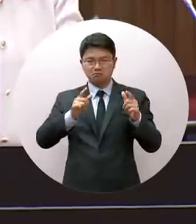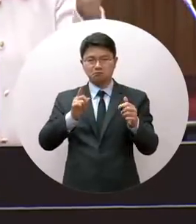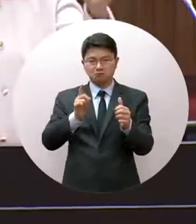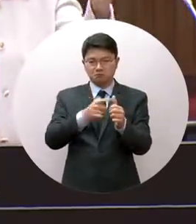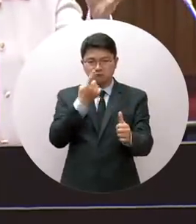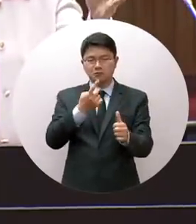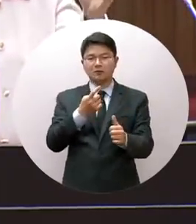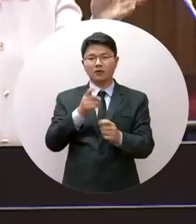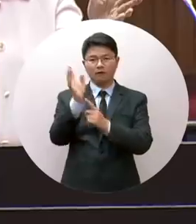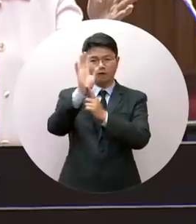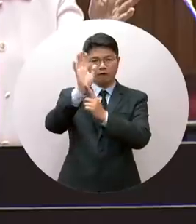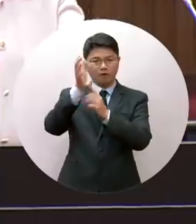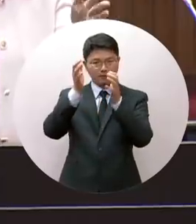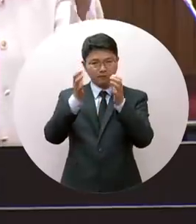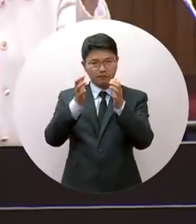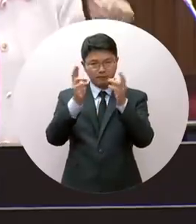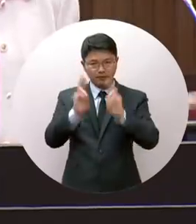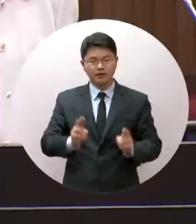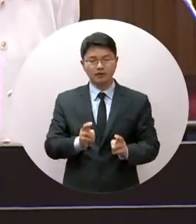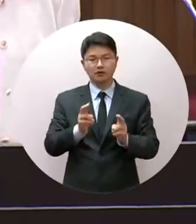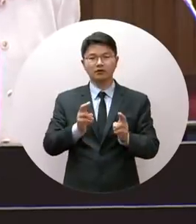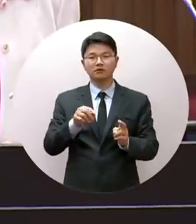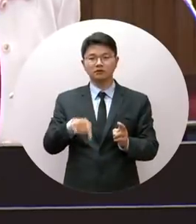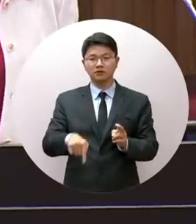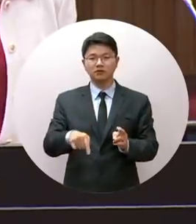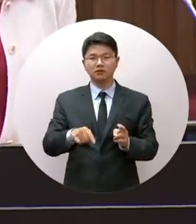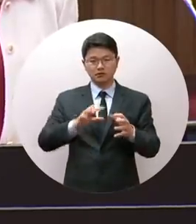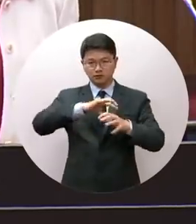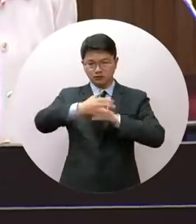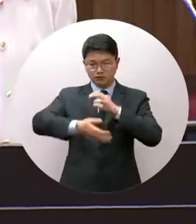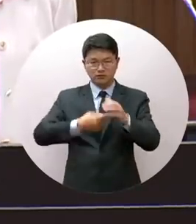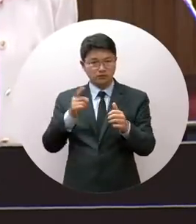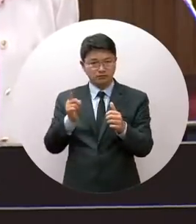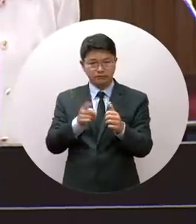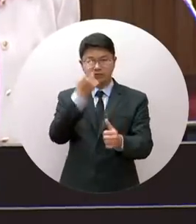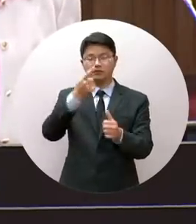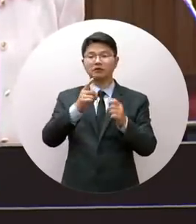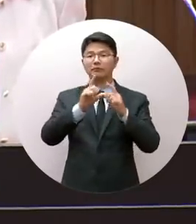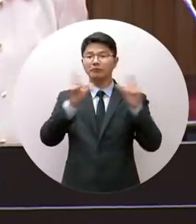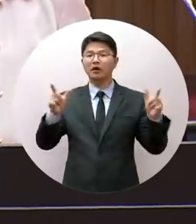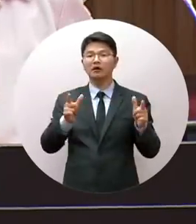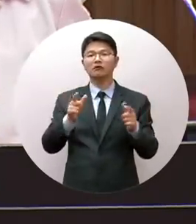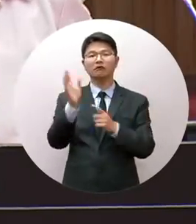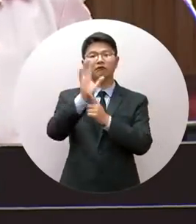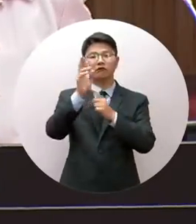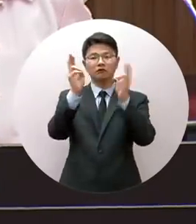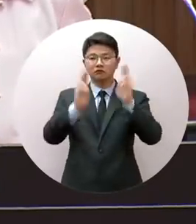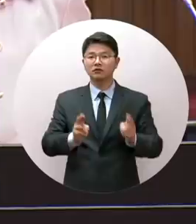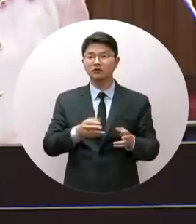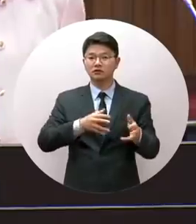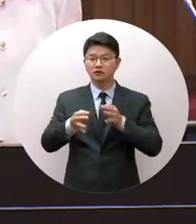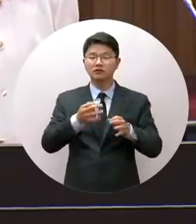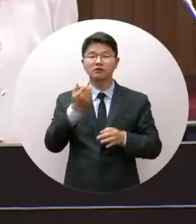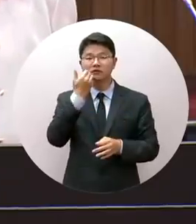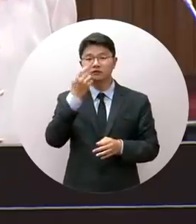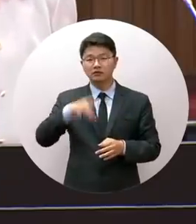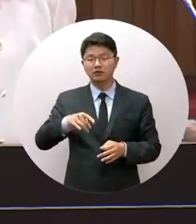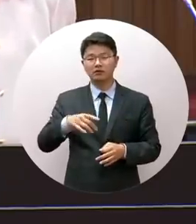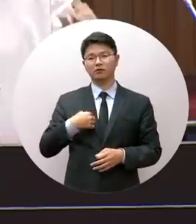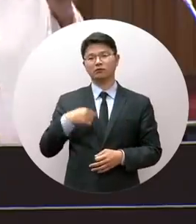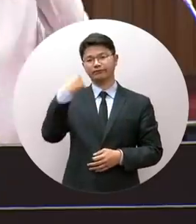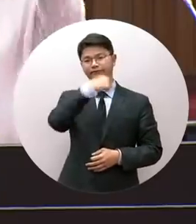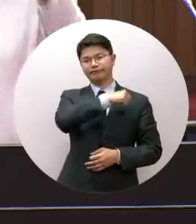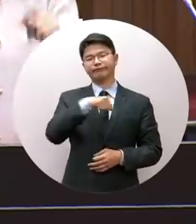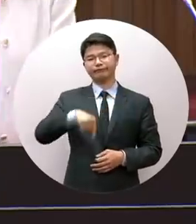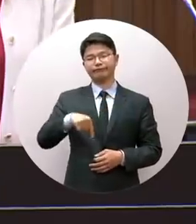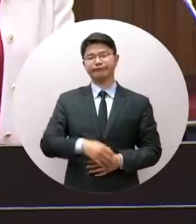市场，全世界哦，不是亚洲，就在台湾，所以你免惊无船啦。无几行买，人买去租啦。